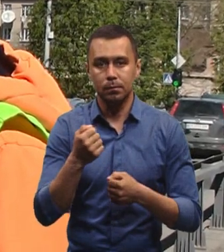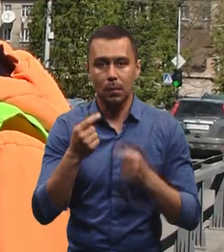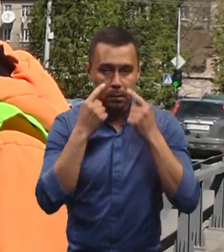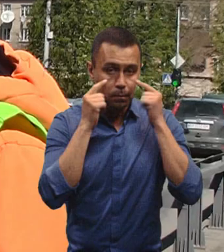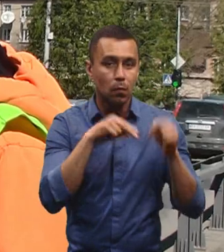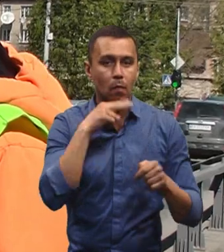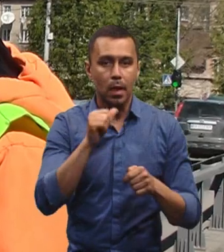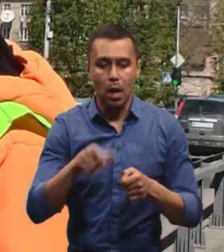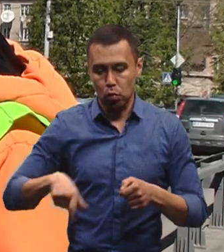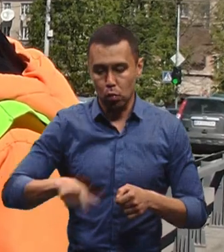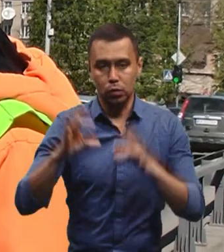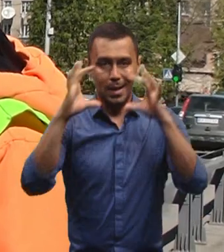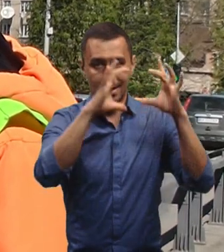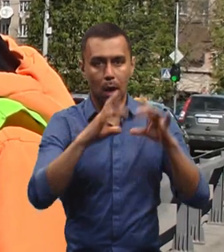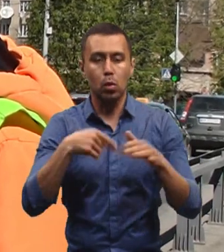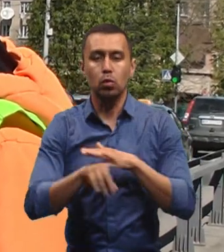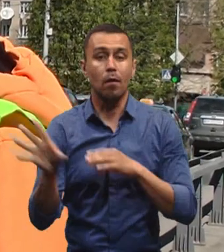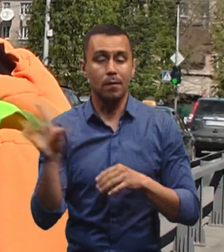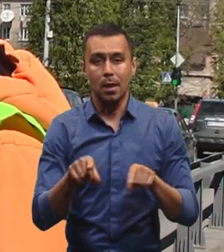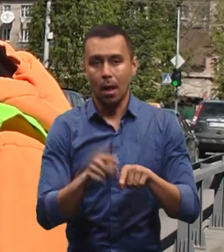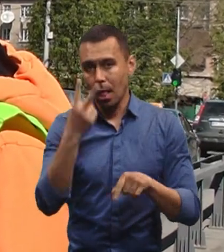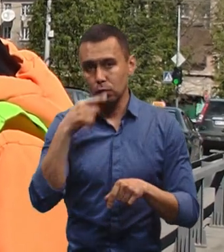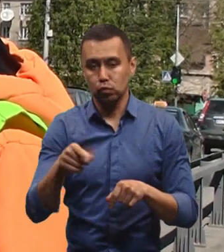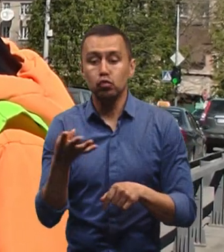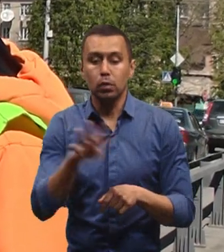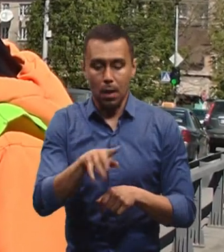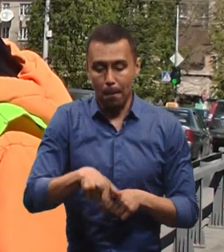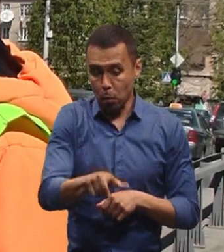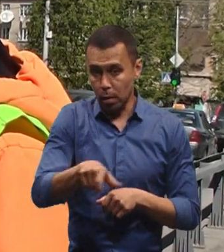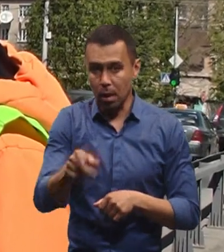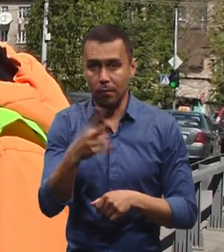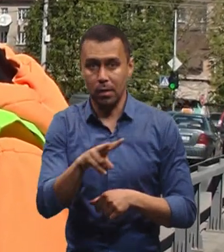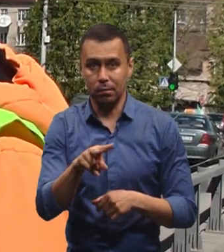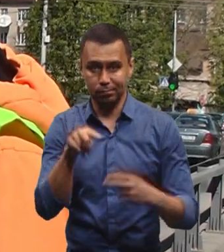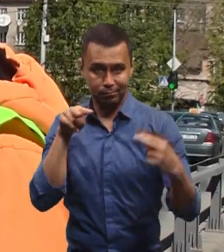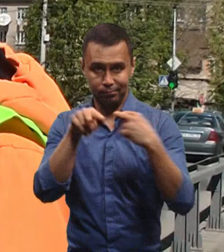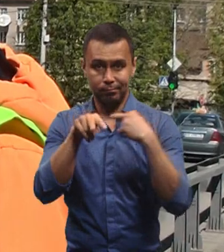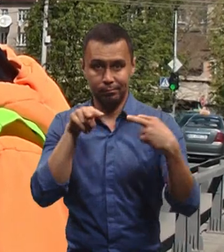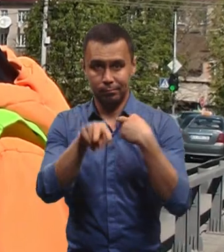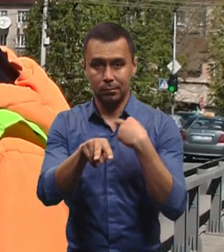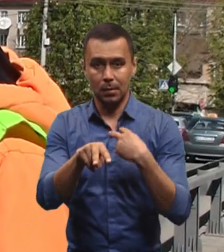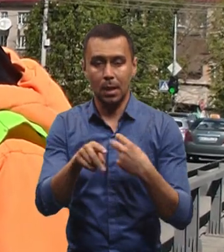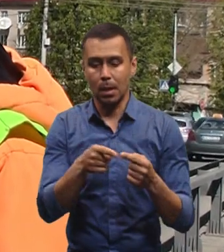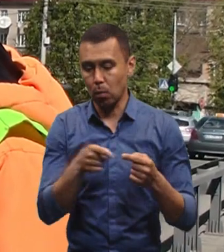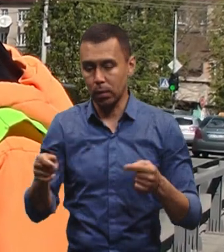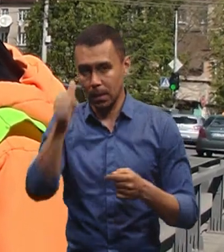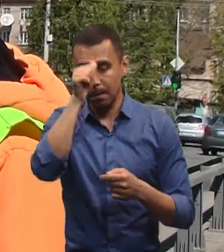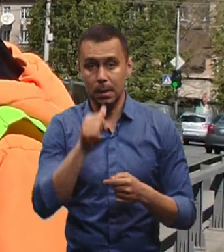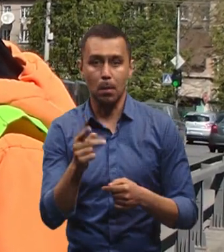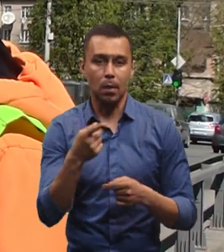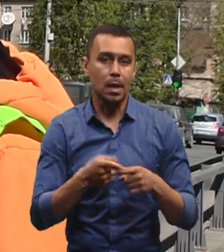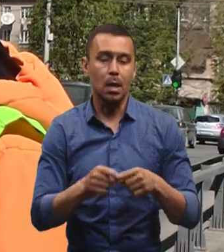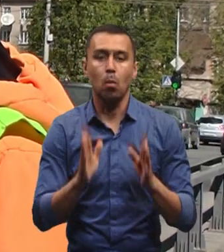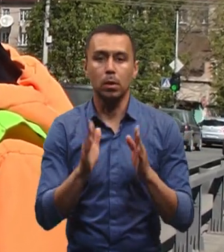дорожні знаки, тому що все-таки всі привикли, що тут чотири полоси, дві в одну сторону, дві в іншу. На протязі місяця півтора це